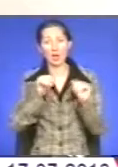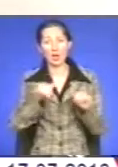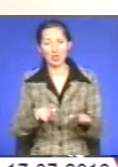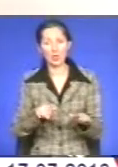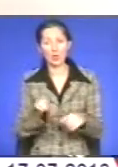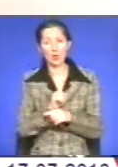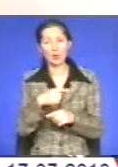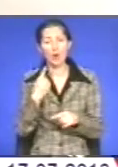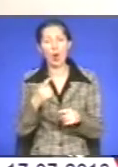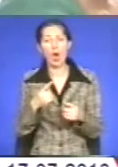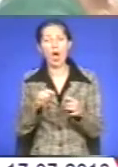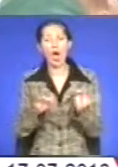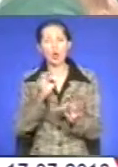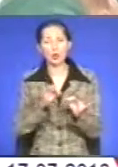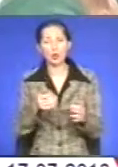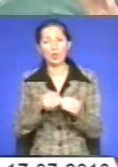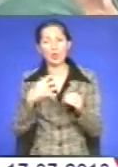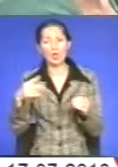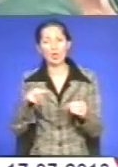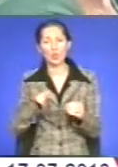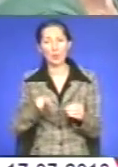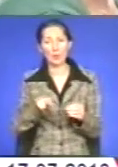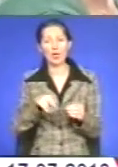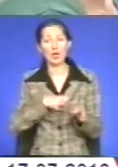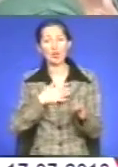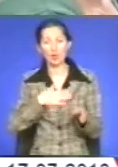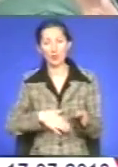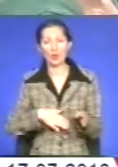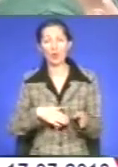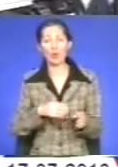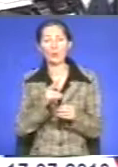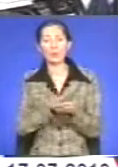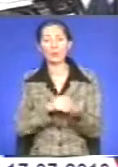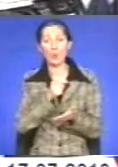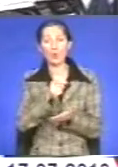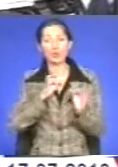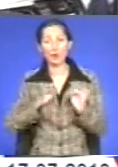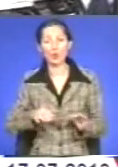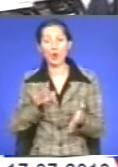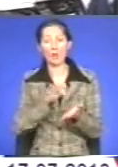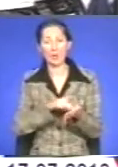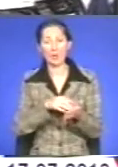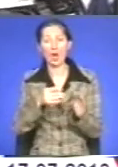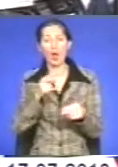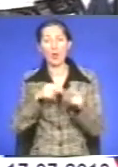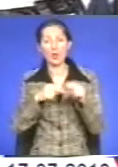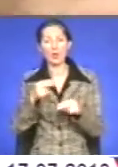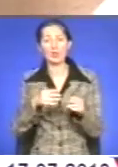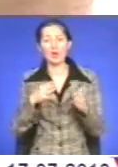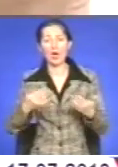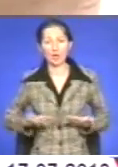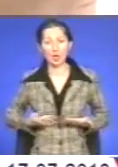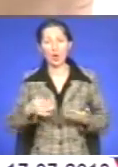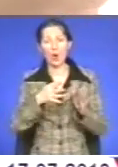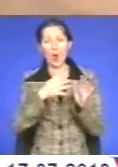окружного адміністративного суду від 15 липня задоволено позов прокурора міста. Будівництво житлового багатоквартирного